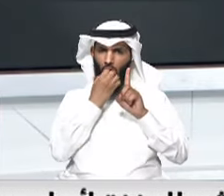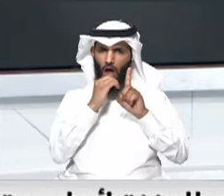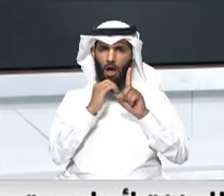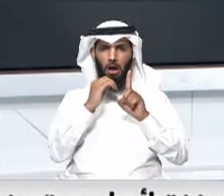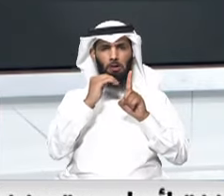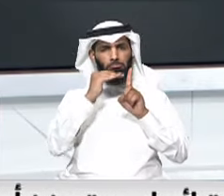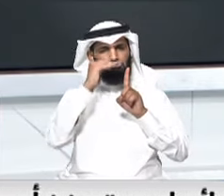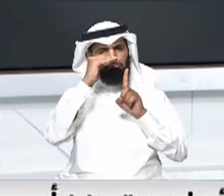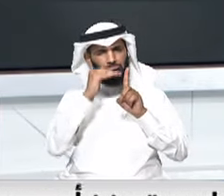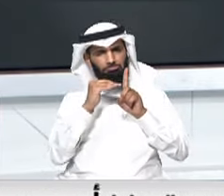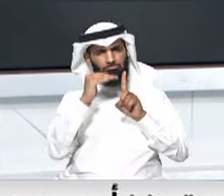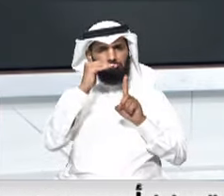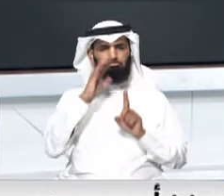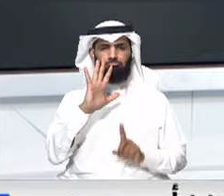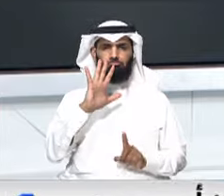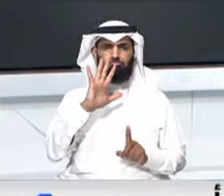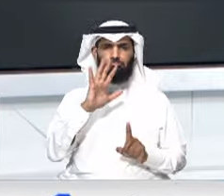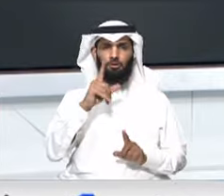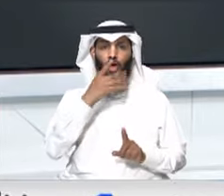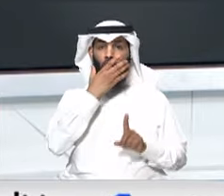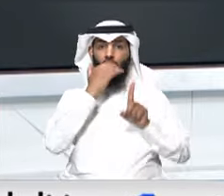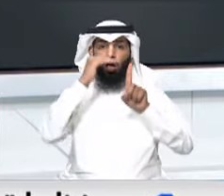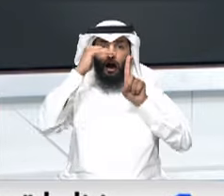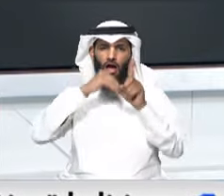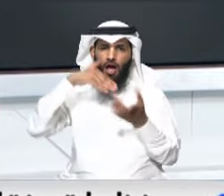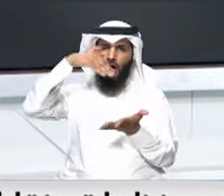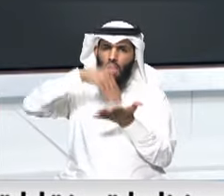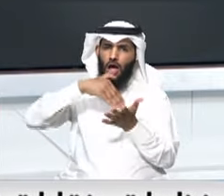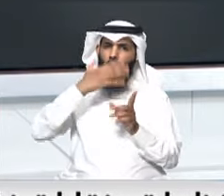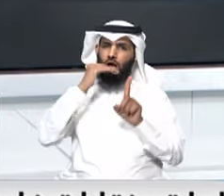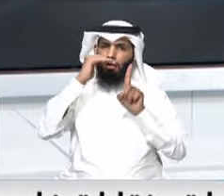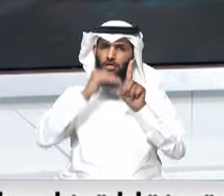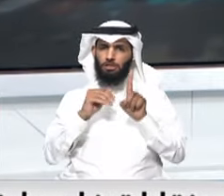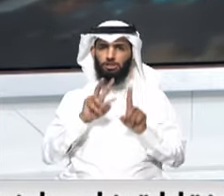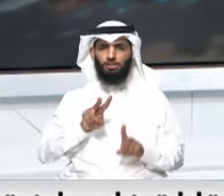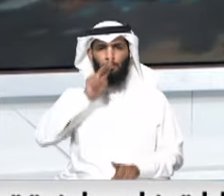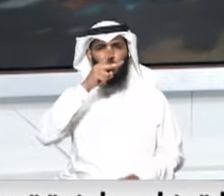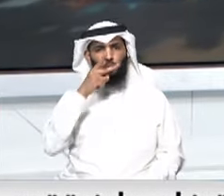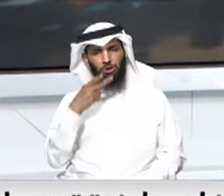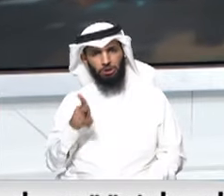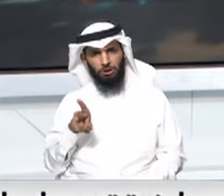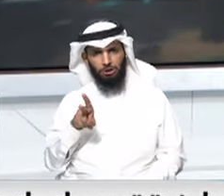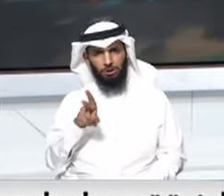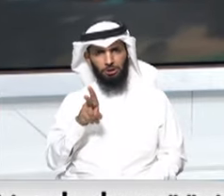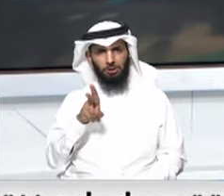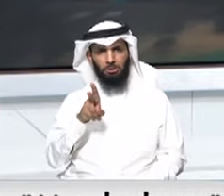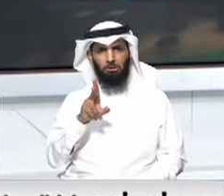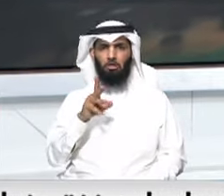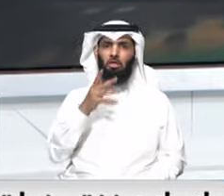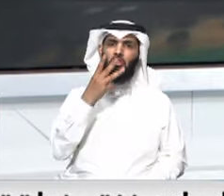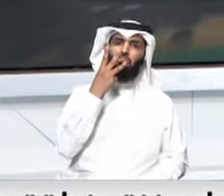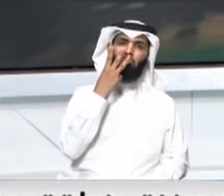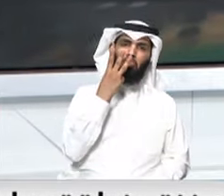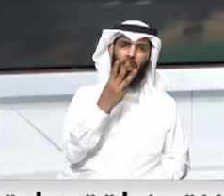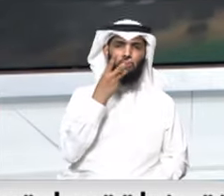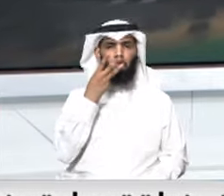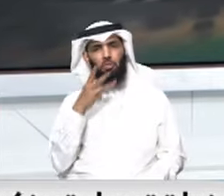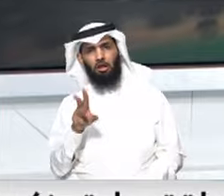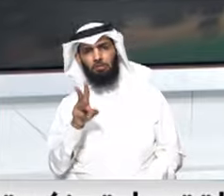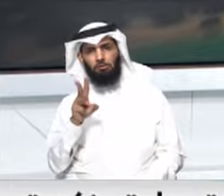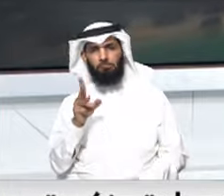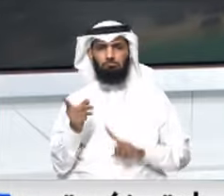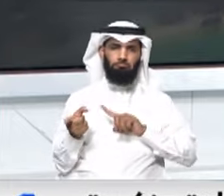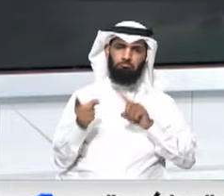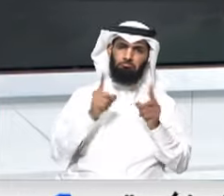متوقع أن تتفاوت درجات الحرارة الصغرى ما بين 27 درجة مئوية إلى 33 درجة